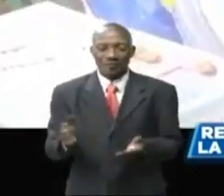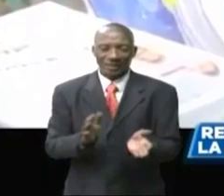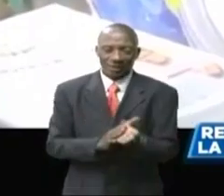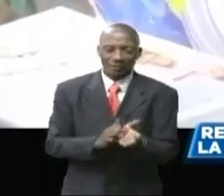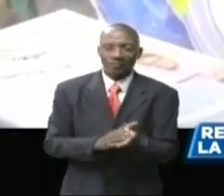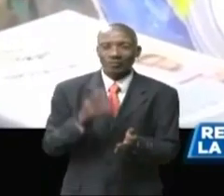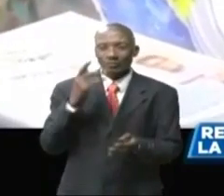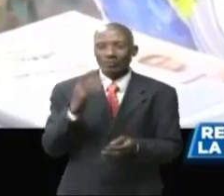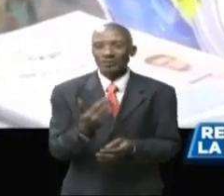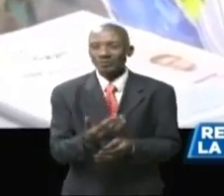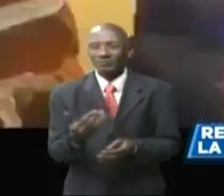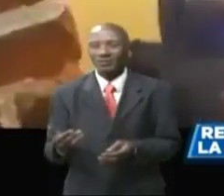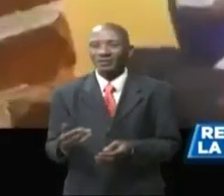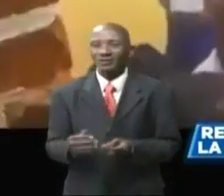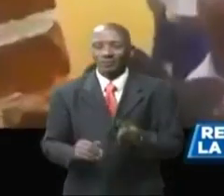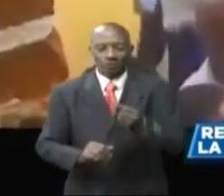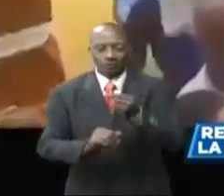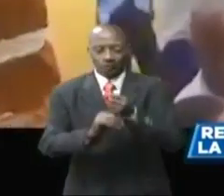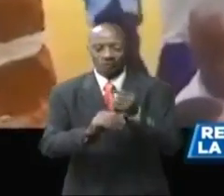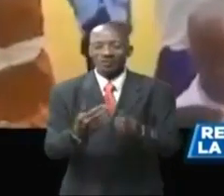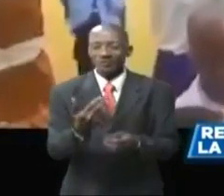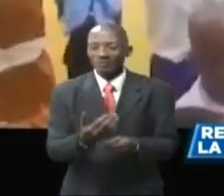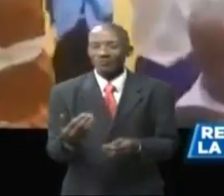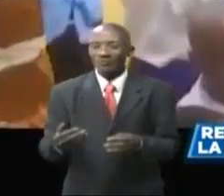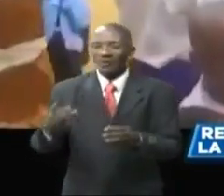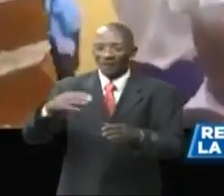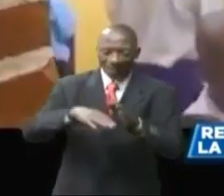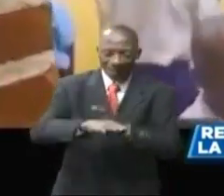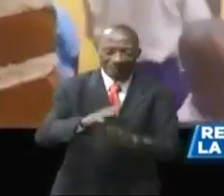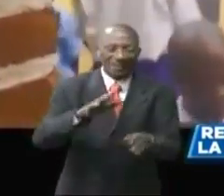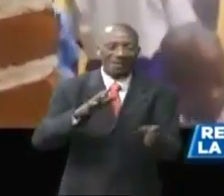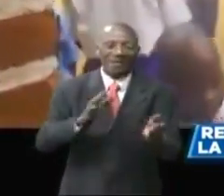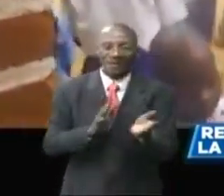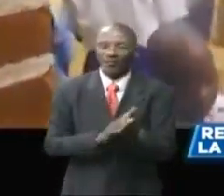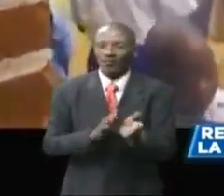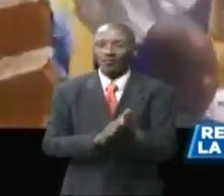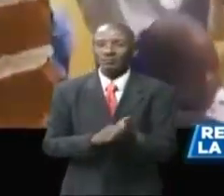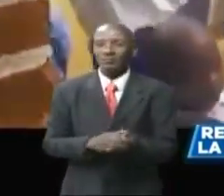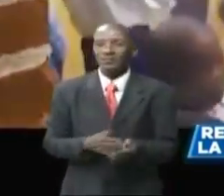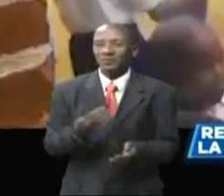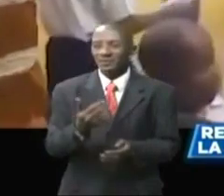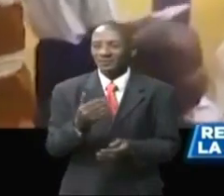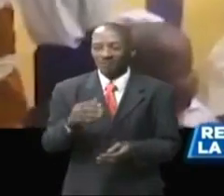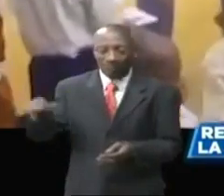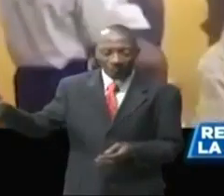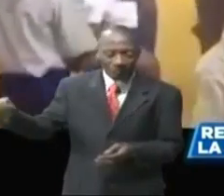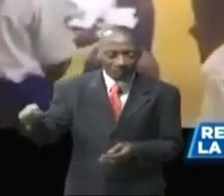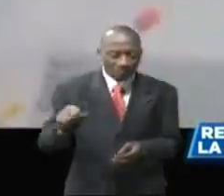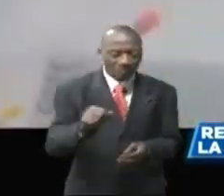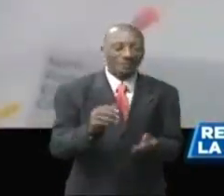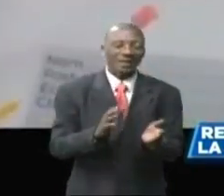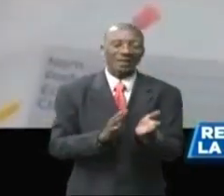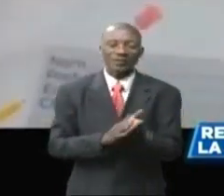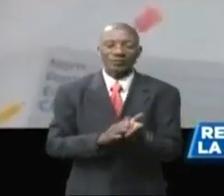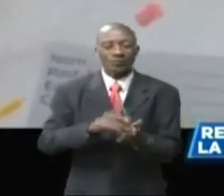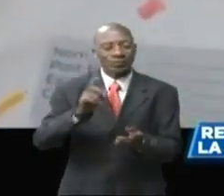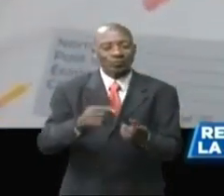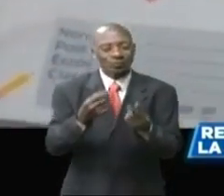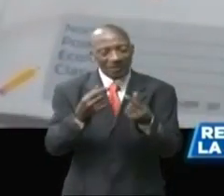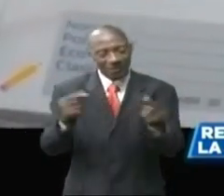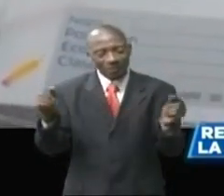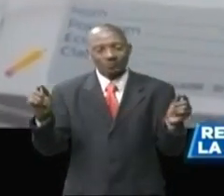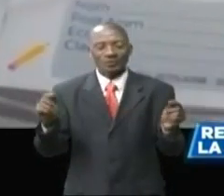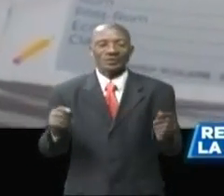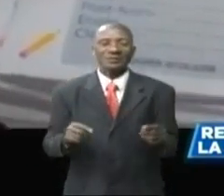biens. Un geste de générosité qui n'est pas passé sous silence. Les bénéficiaires ont remercié vivement le speaker